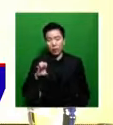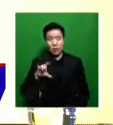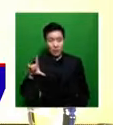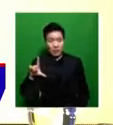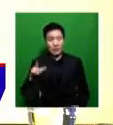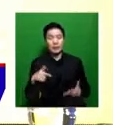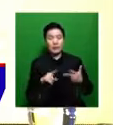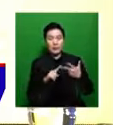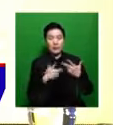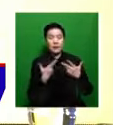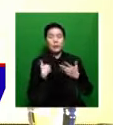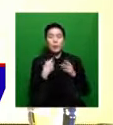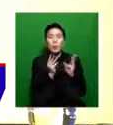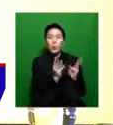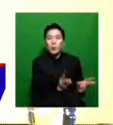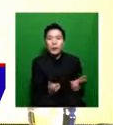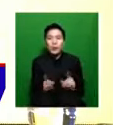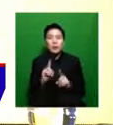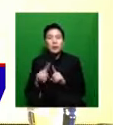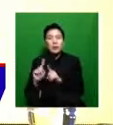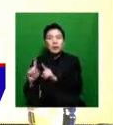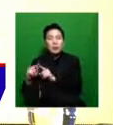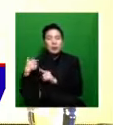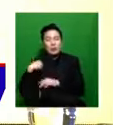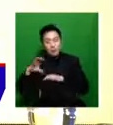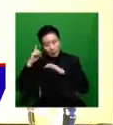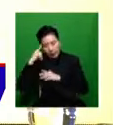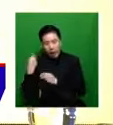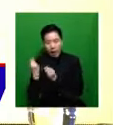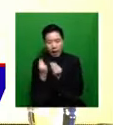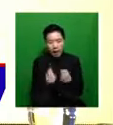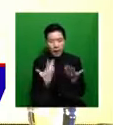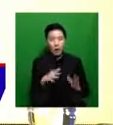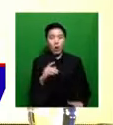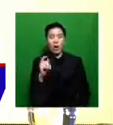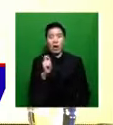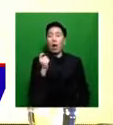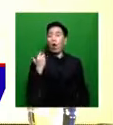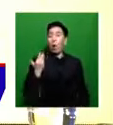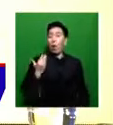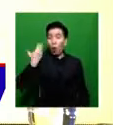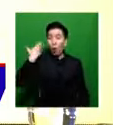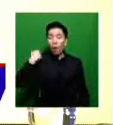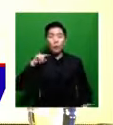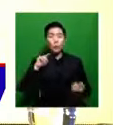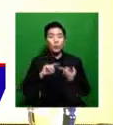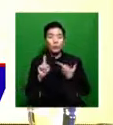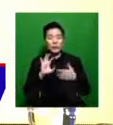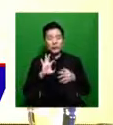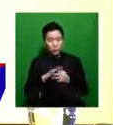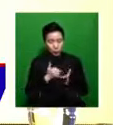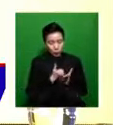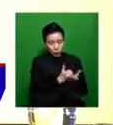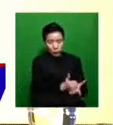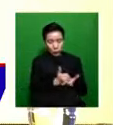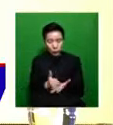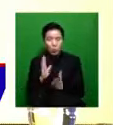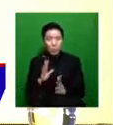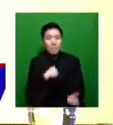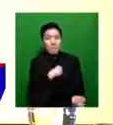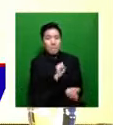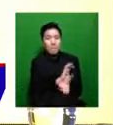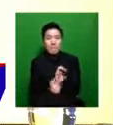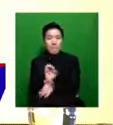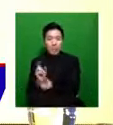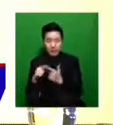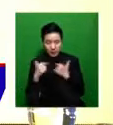อกจากนี้ก็ยังมีมาตรการอื่นๆที่ได้มีมติครม.ไปแล้วเมื่อวันอังคารก่อนในเรื่องของการช่วยเหลือผู้ได้รับผลกระท